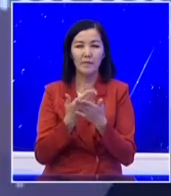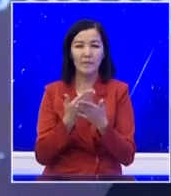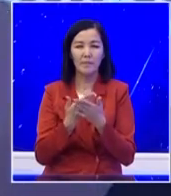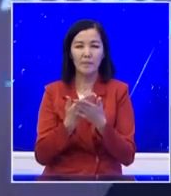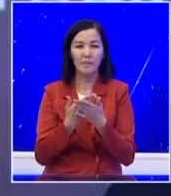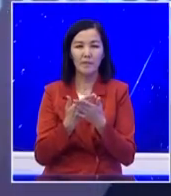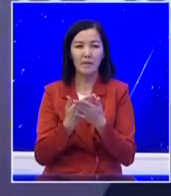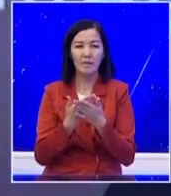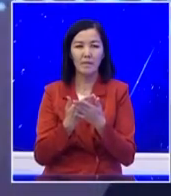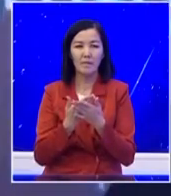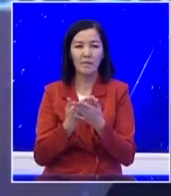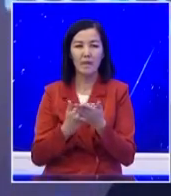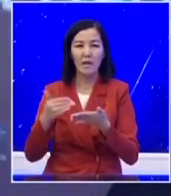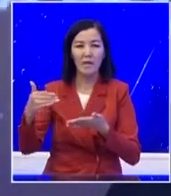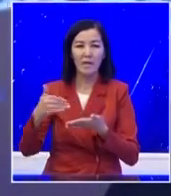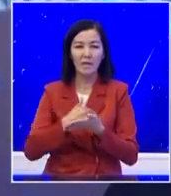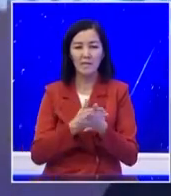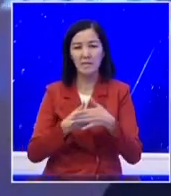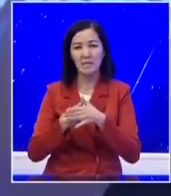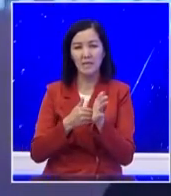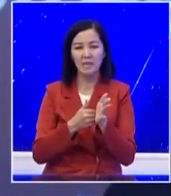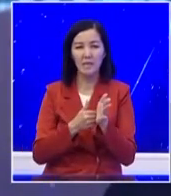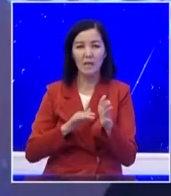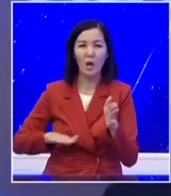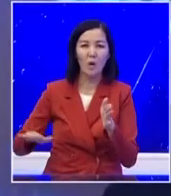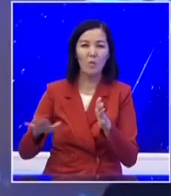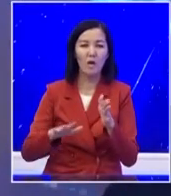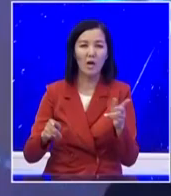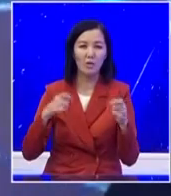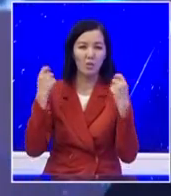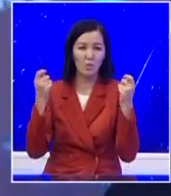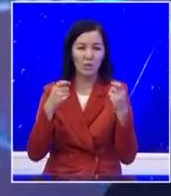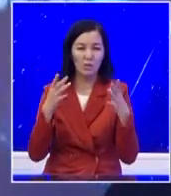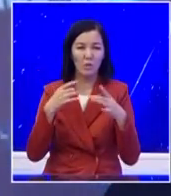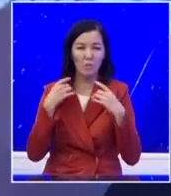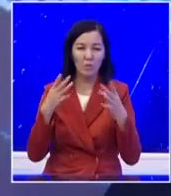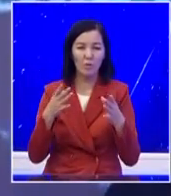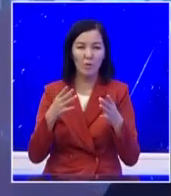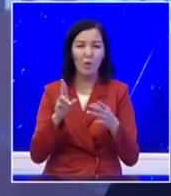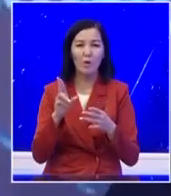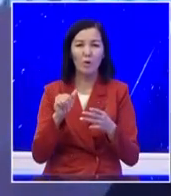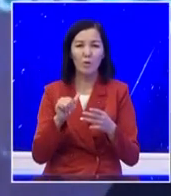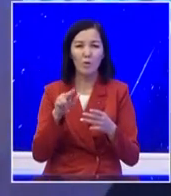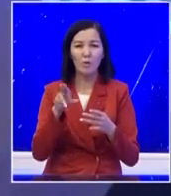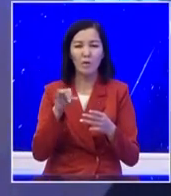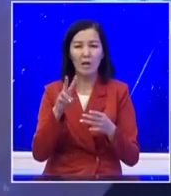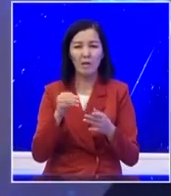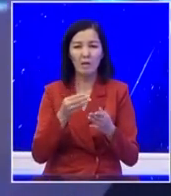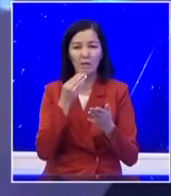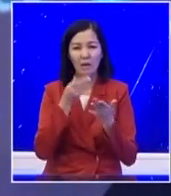артқы есіктен кіріп қыз ұзату, аулаға той жасау, құдалық өткізу, ас